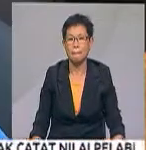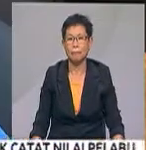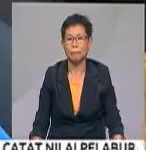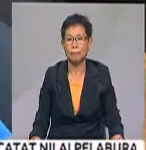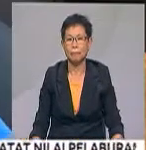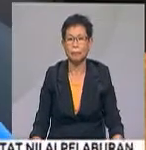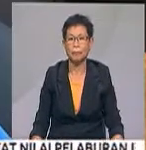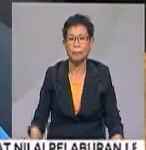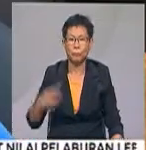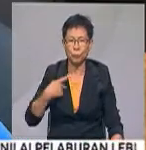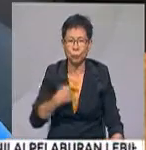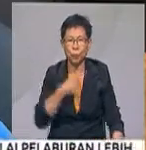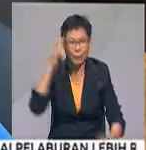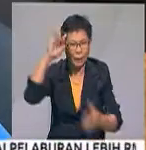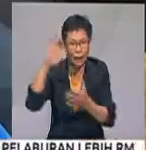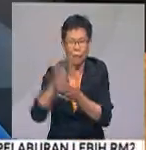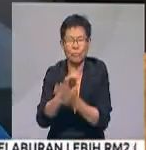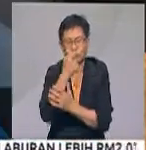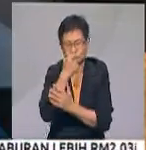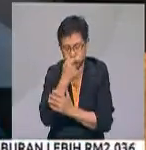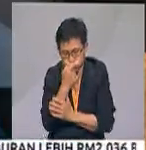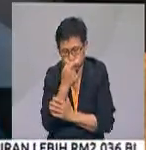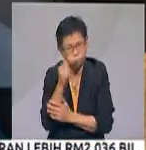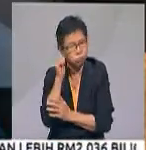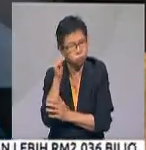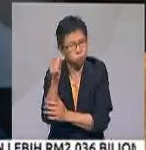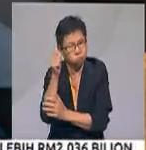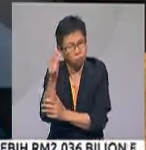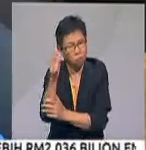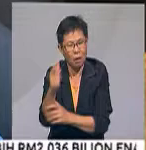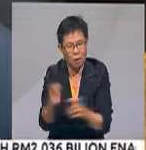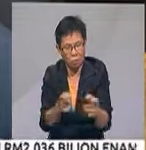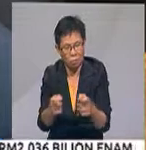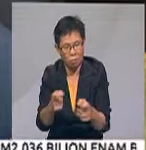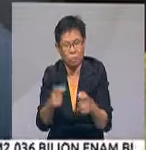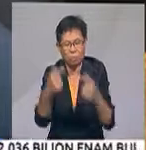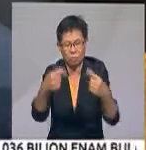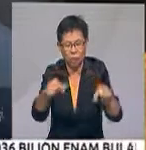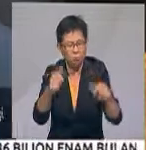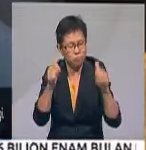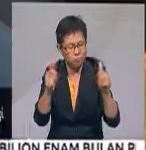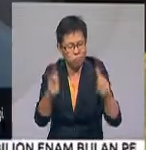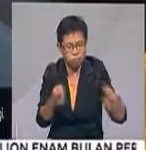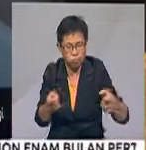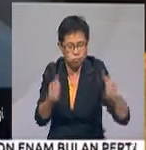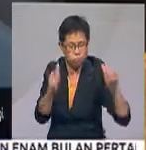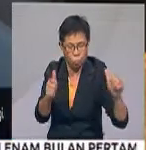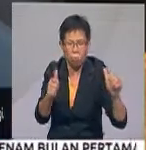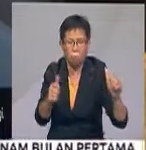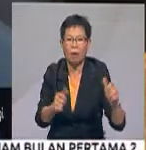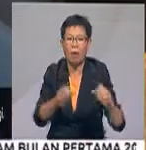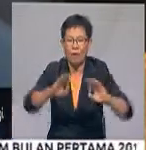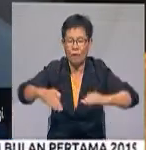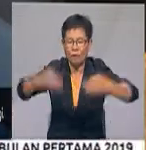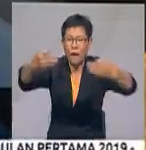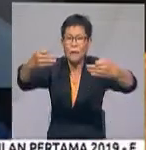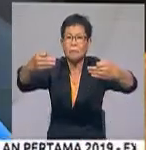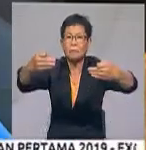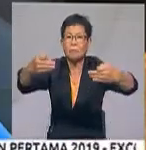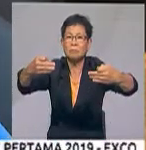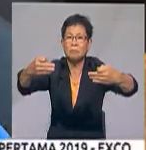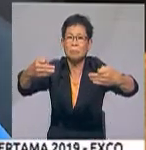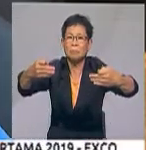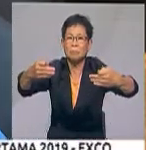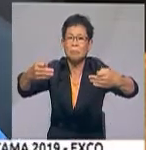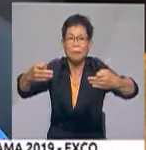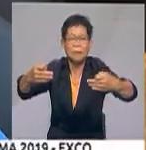we we believe that the Referee performed well he control the game as best he could obviously in a final match is